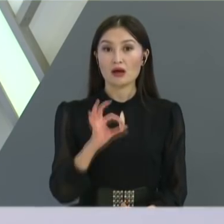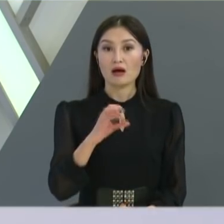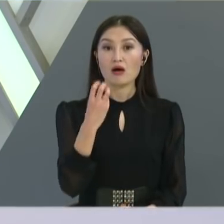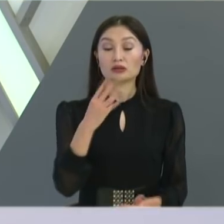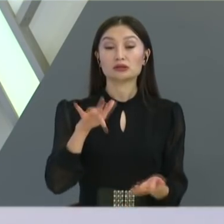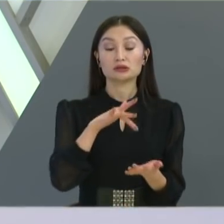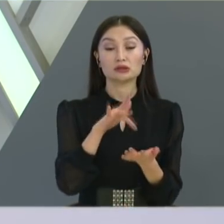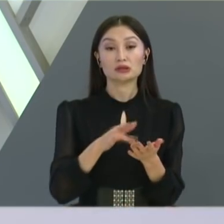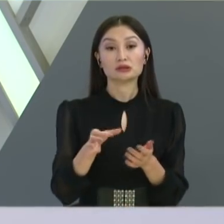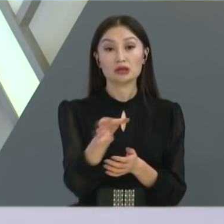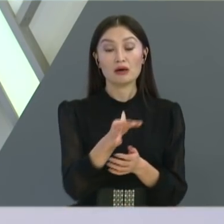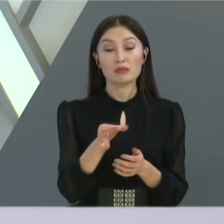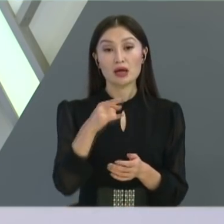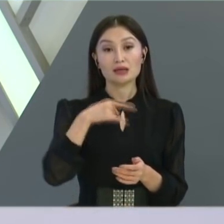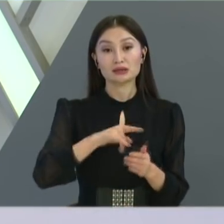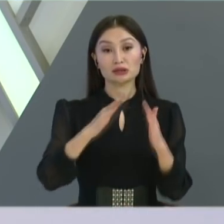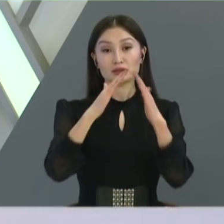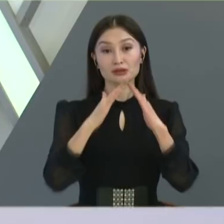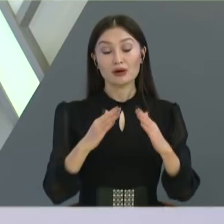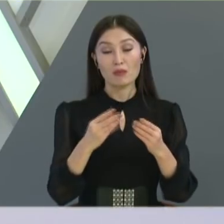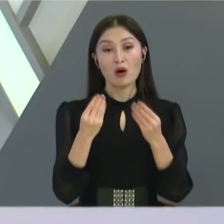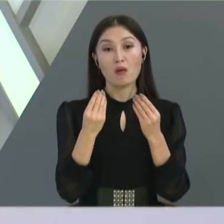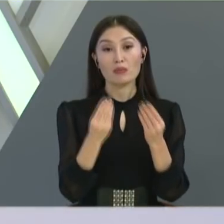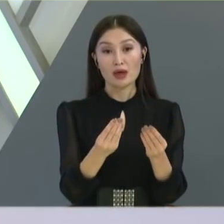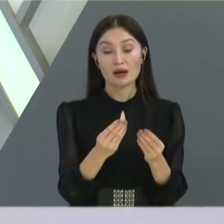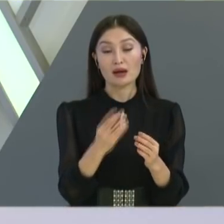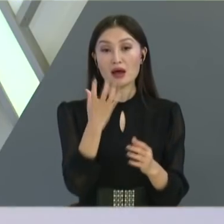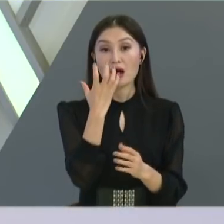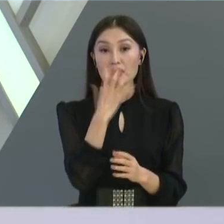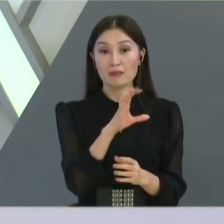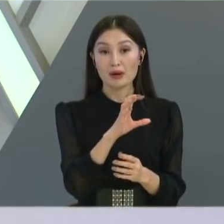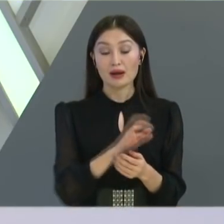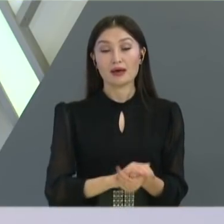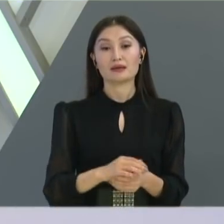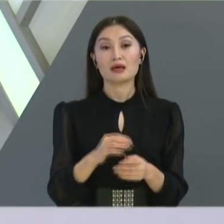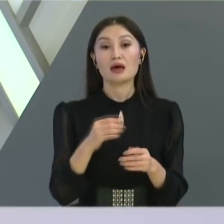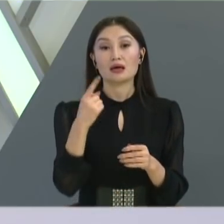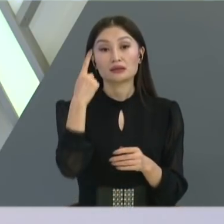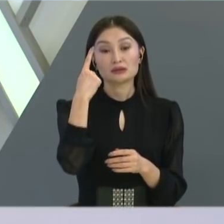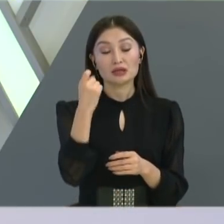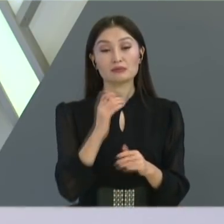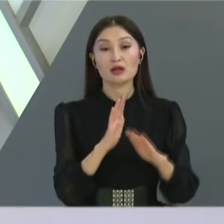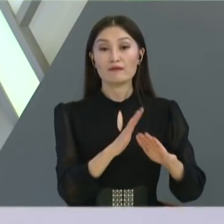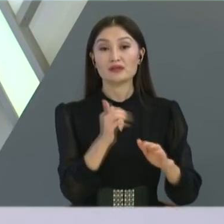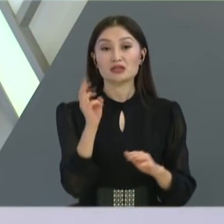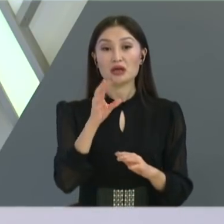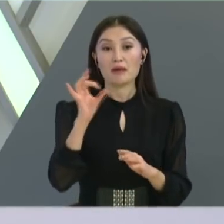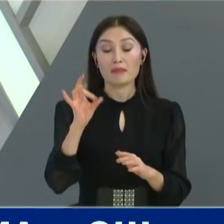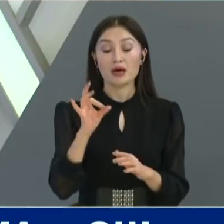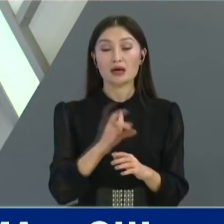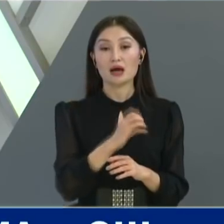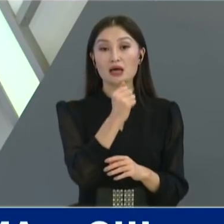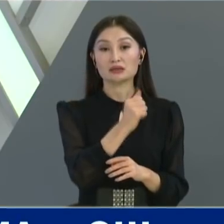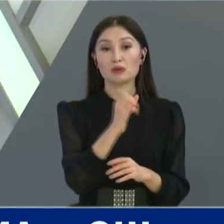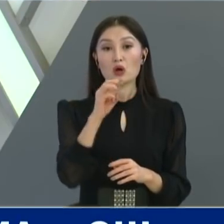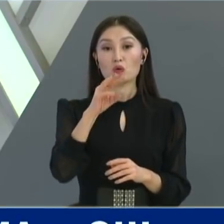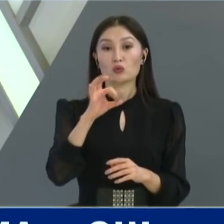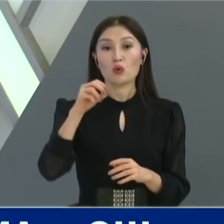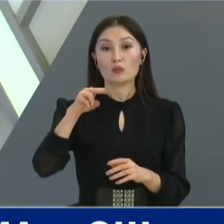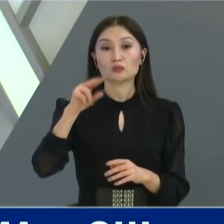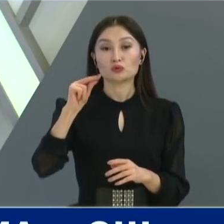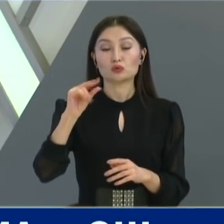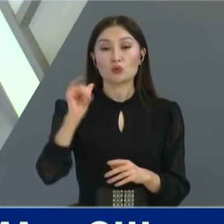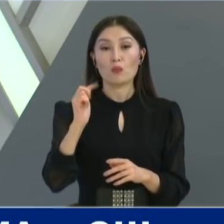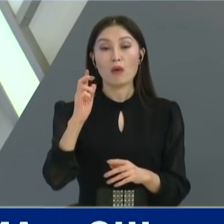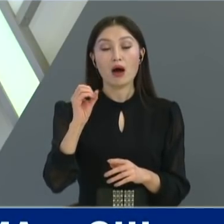Волжские городские и областные родильные дома подали отопление, сообщил на пресс-конференции вице-мэр города Ош Асылбек Топчубаев. По его словам,